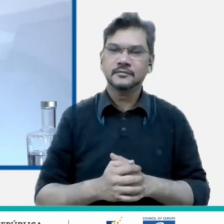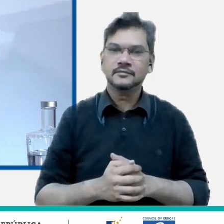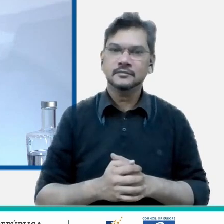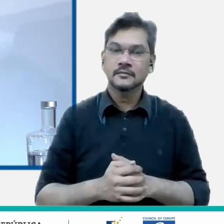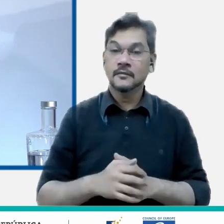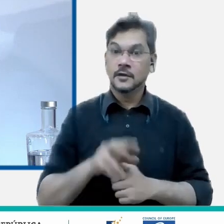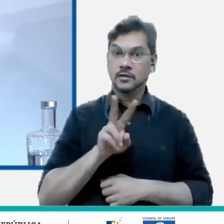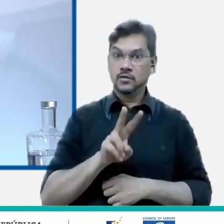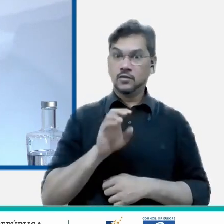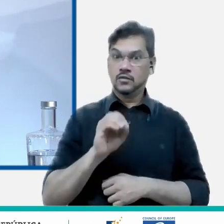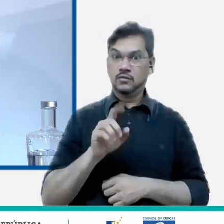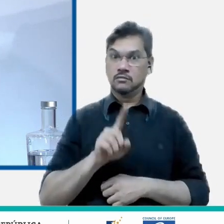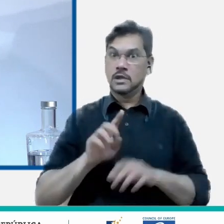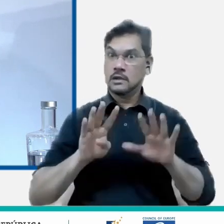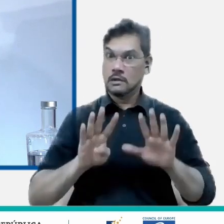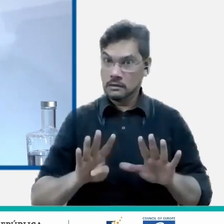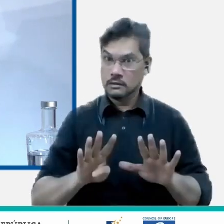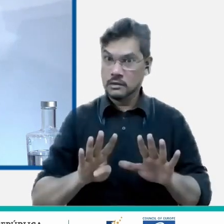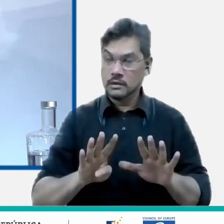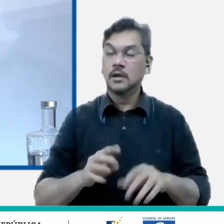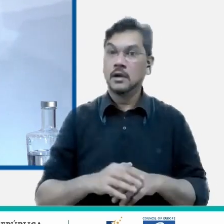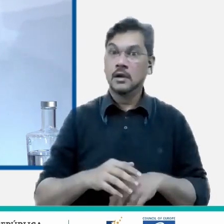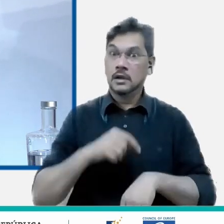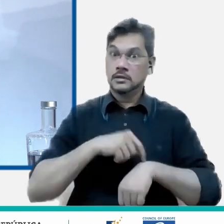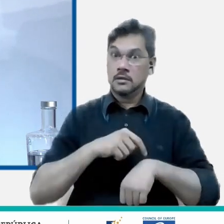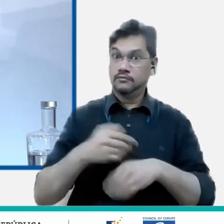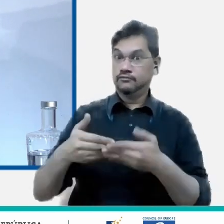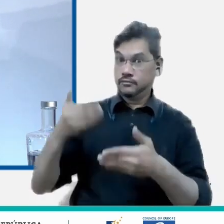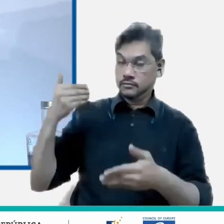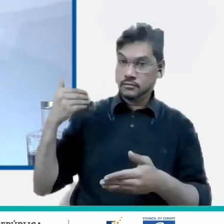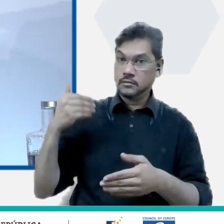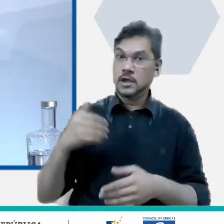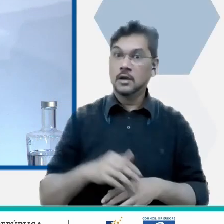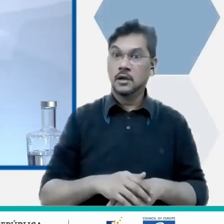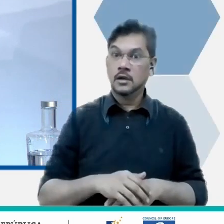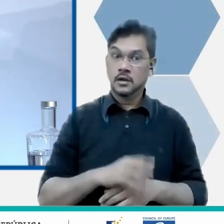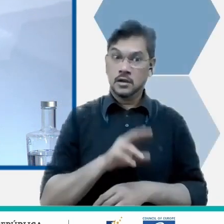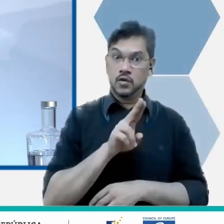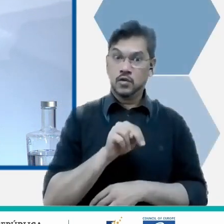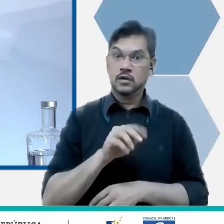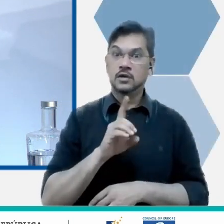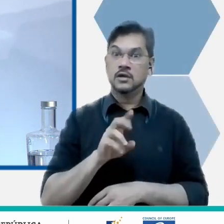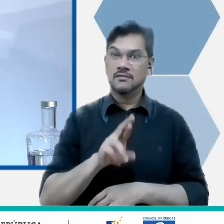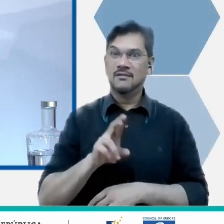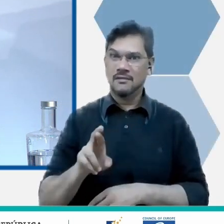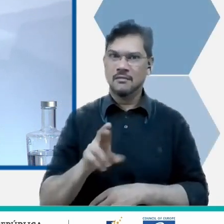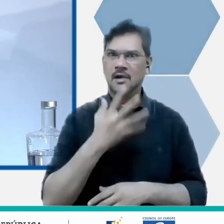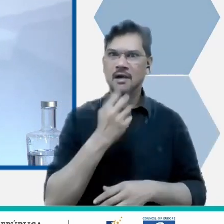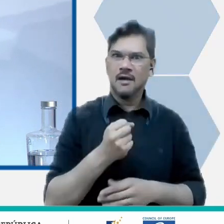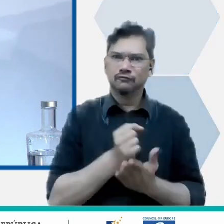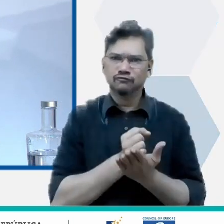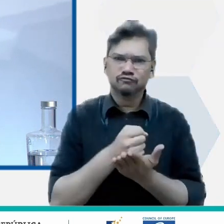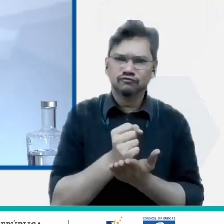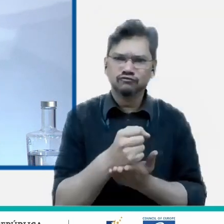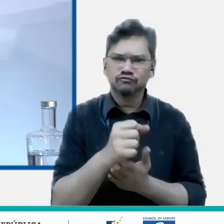ускорению сендайской программы, проект Центральной Азии. Вот несмотря на COVID и в такие сложные ситуации и в стране, и